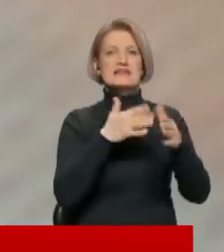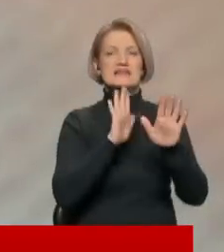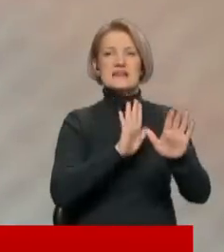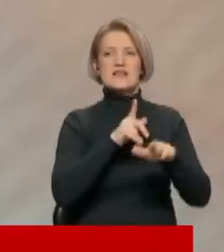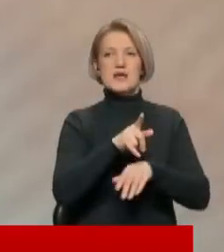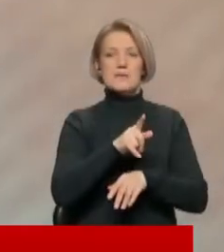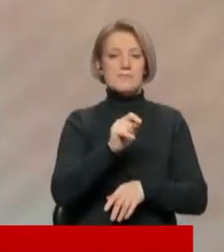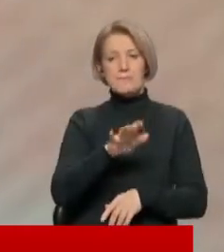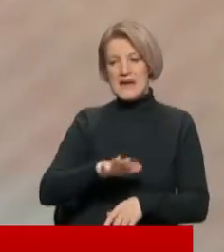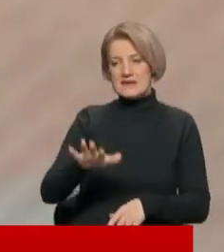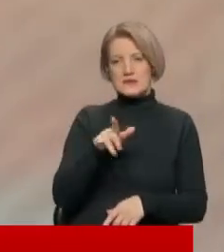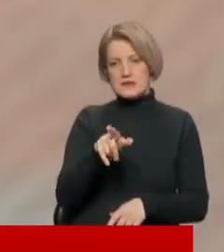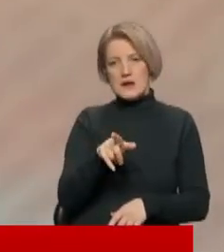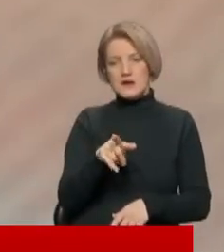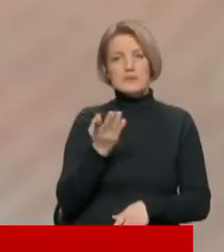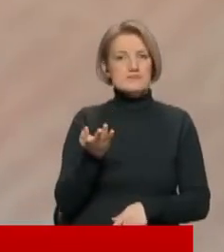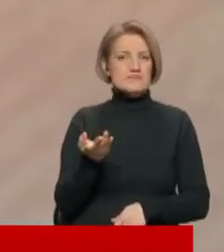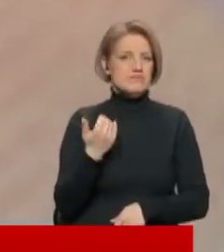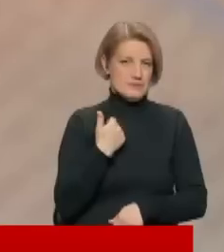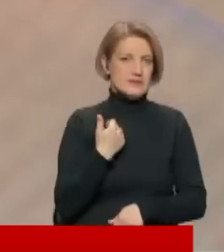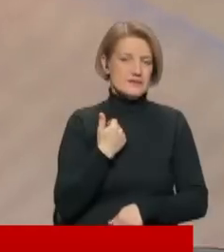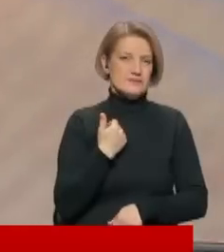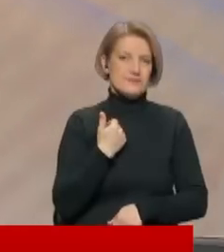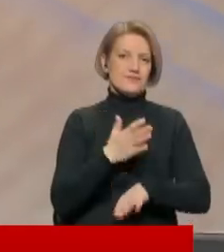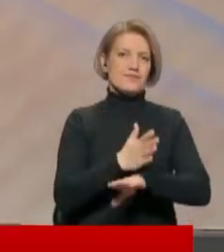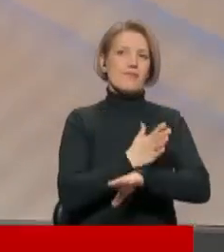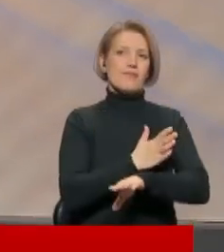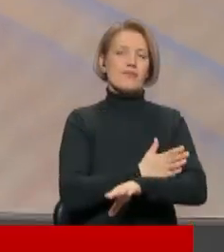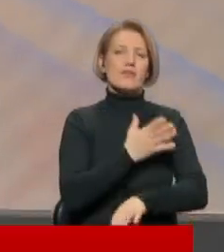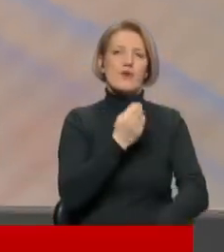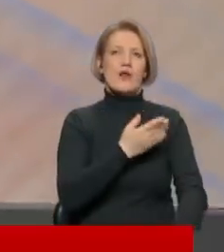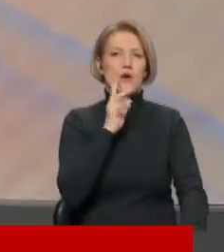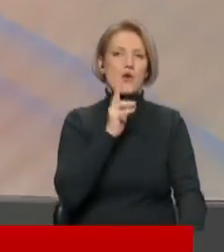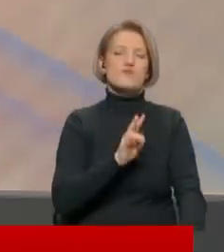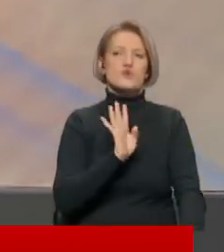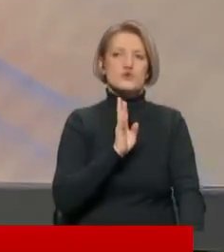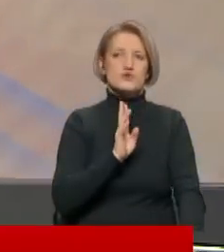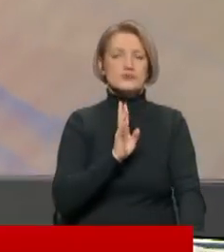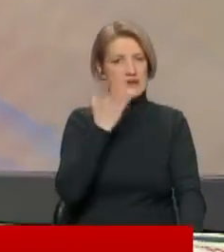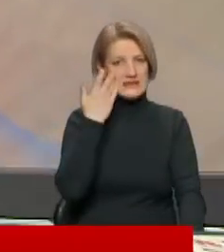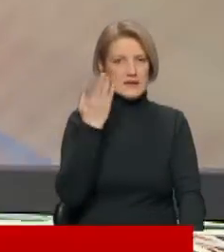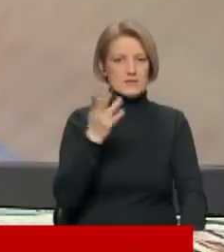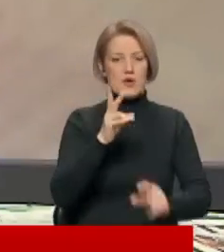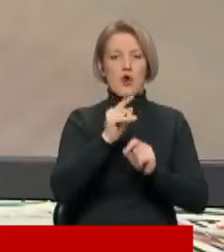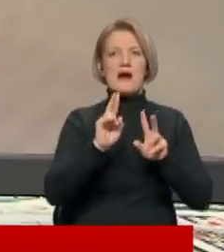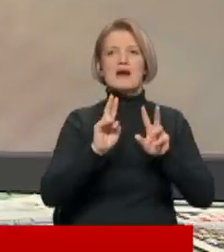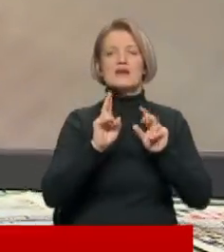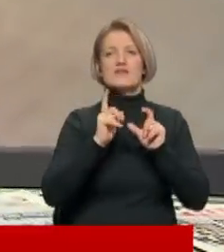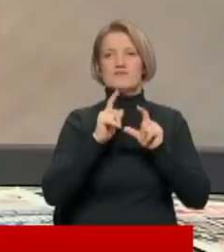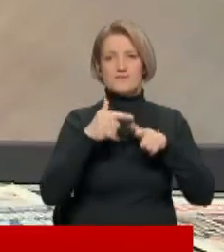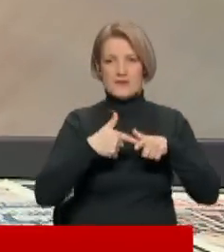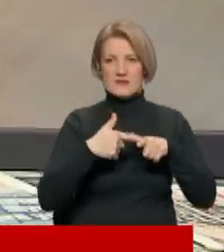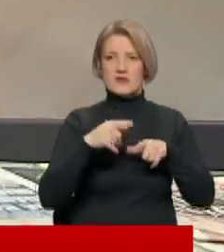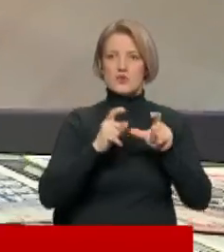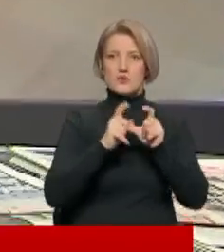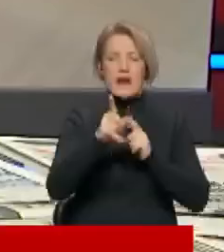piyasaya yansıması onu İşte biz vatandaşlar olarak görmüyoruz göremiyoruz izleyelim Ömer Fethi Gürer ve dikkat